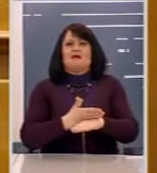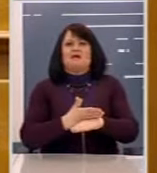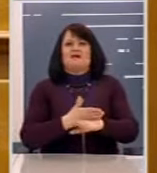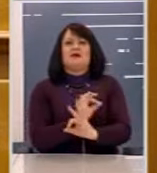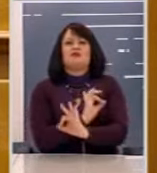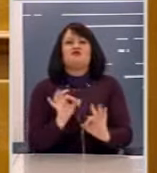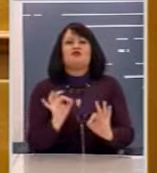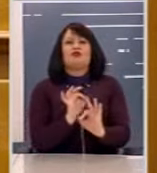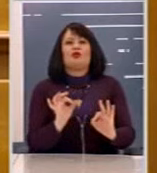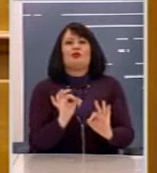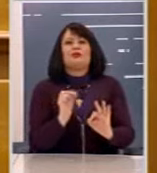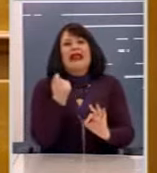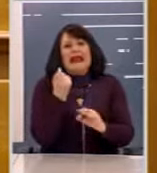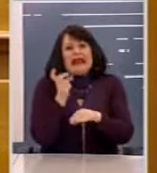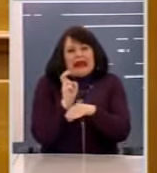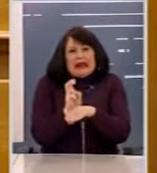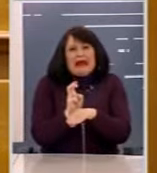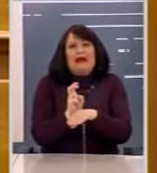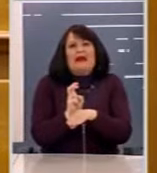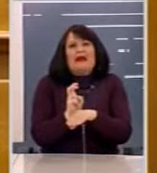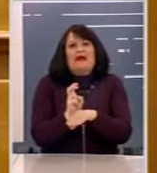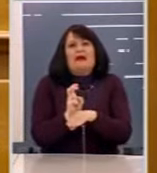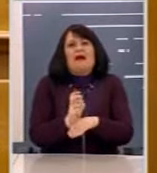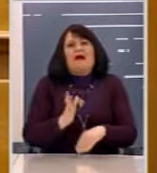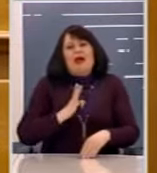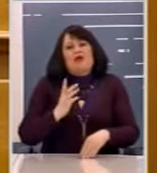των λιγοστών προφανώς ανθρώπινων και